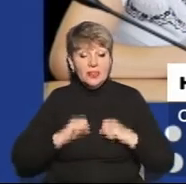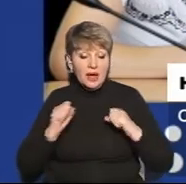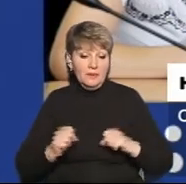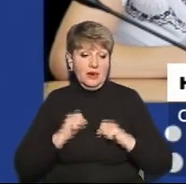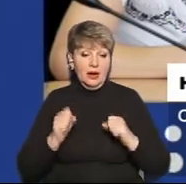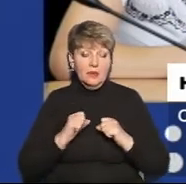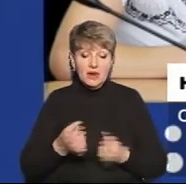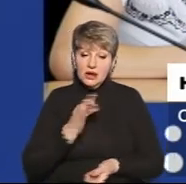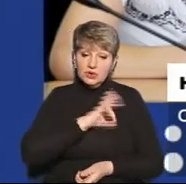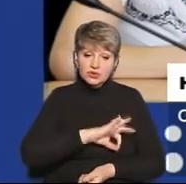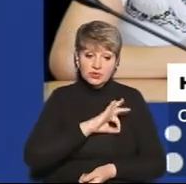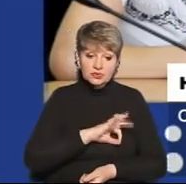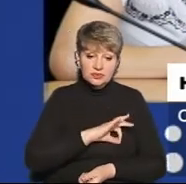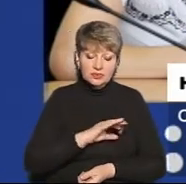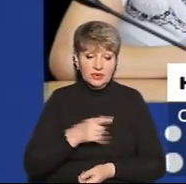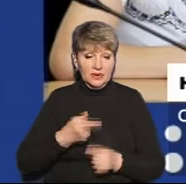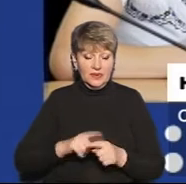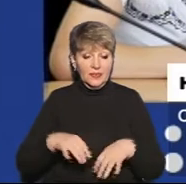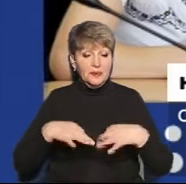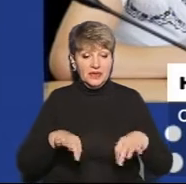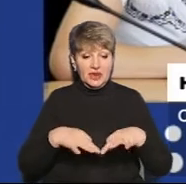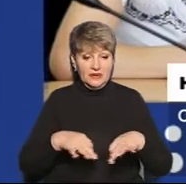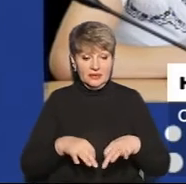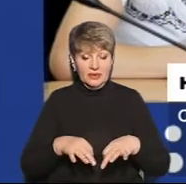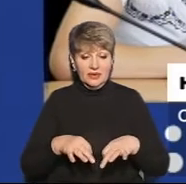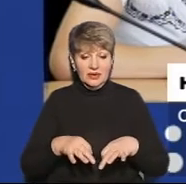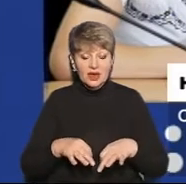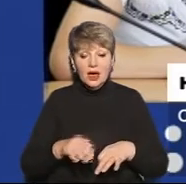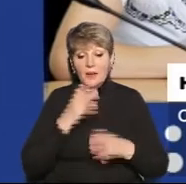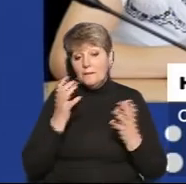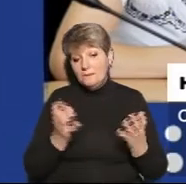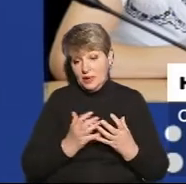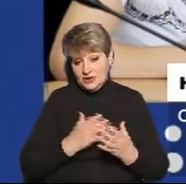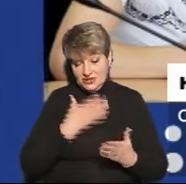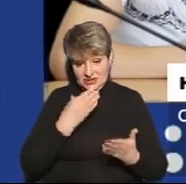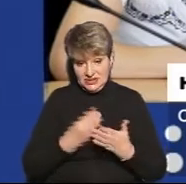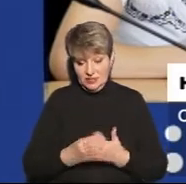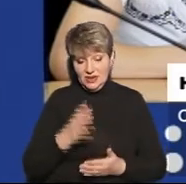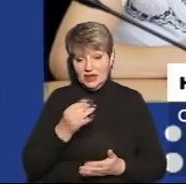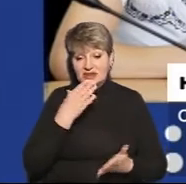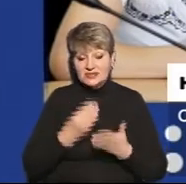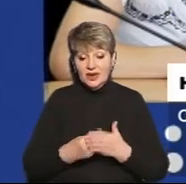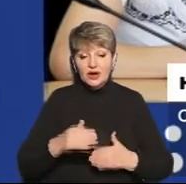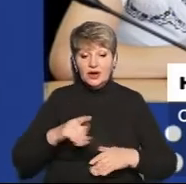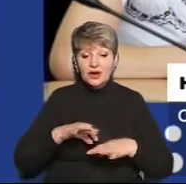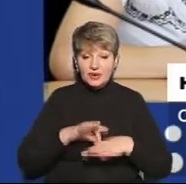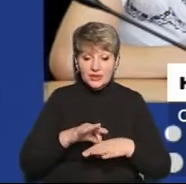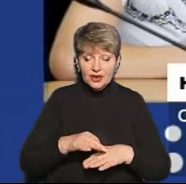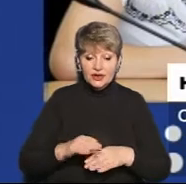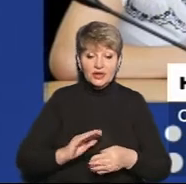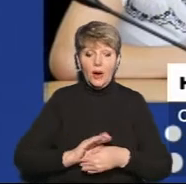не користуватися цим транспортом. Ну і бережіть себе, своїх рідних, мийте руки,